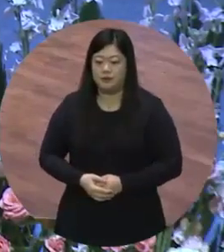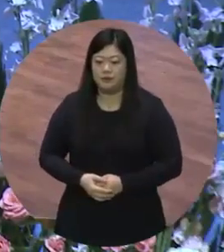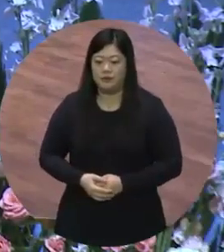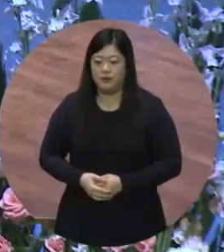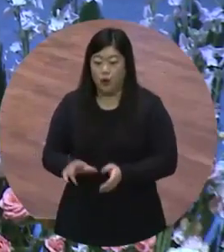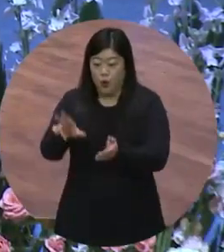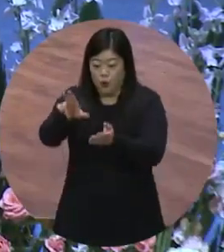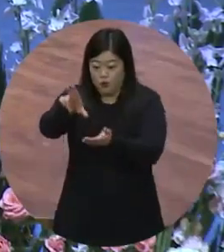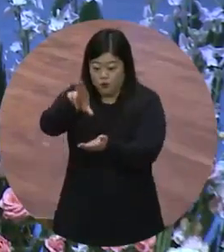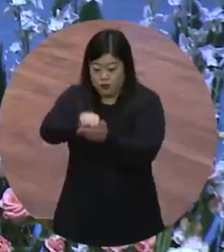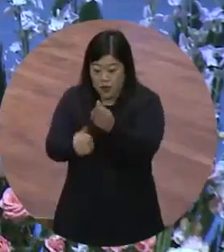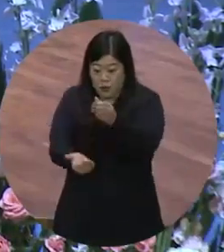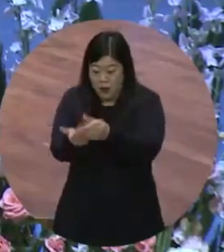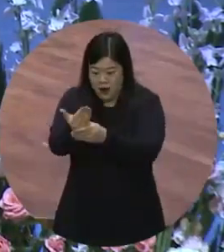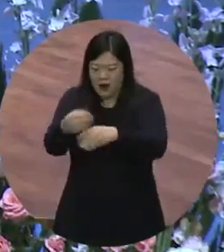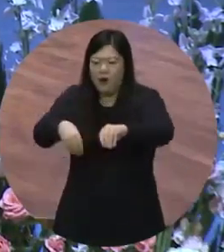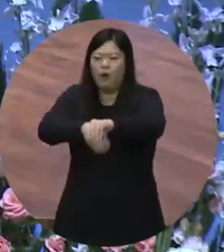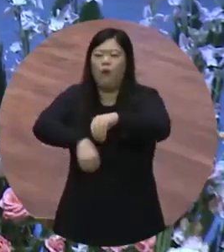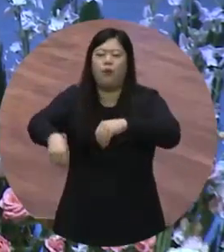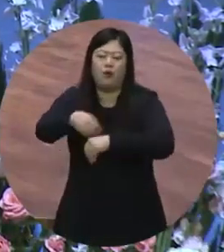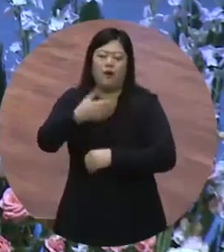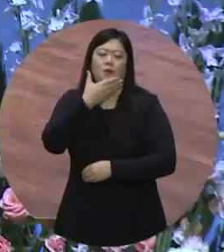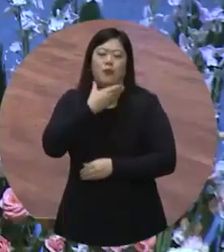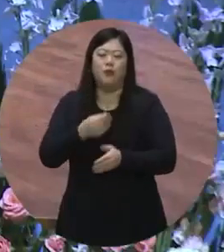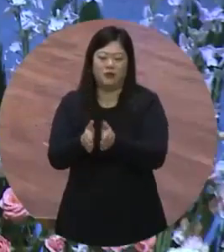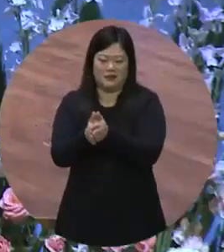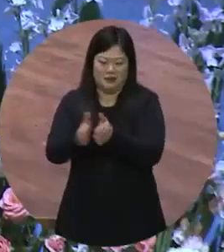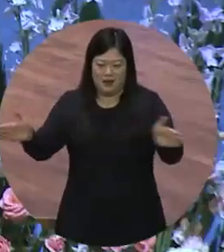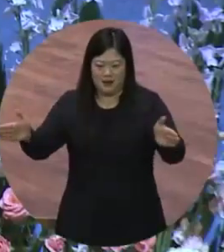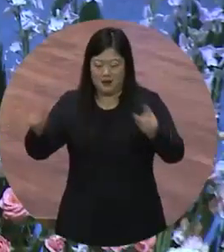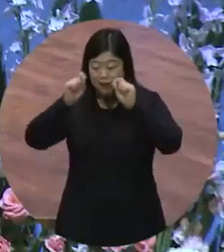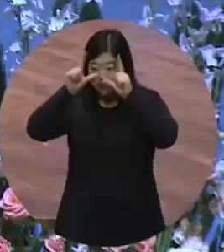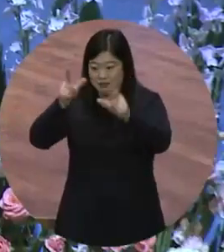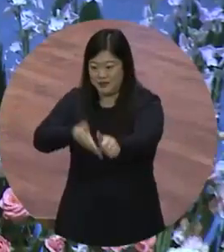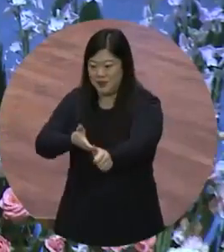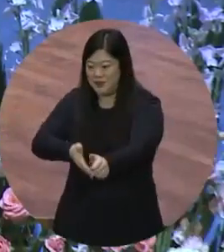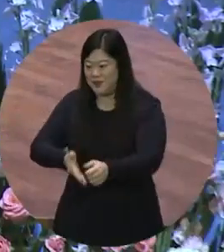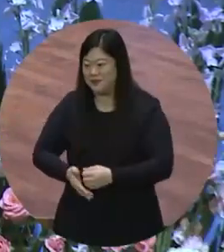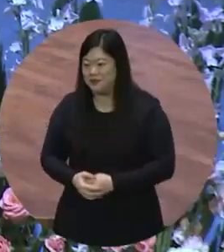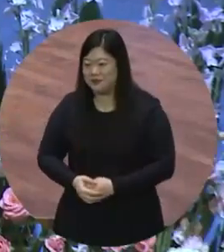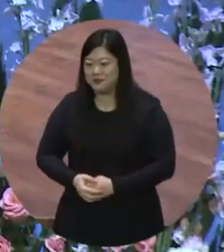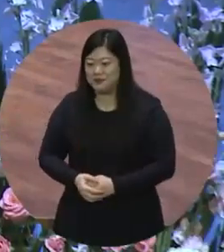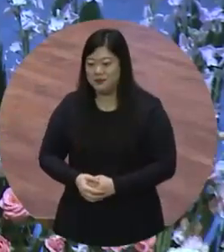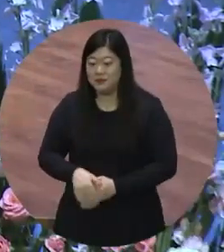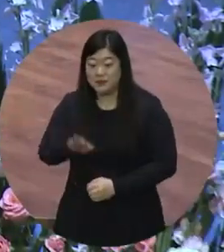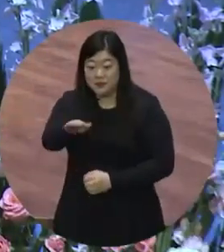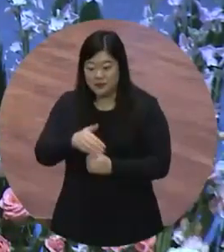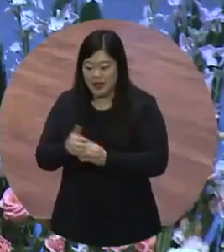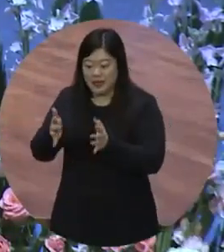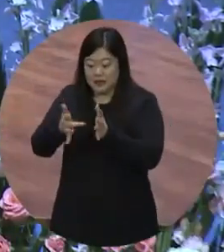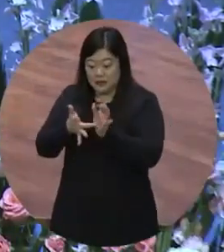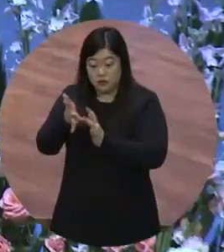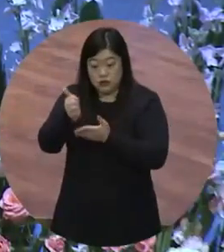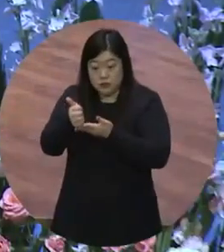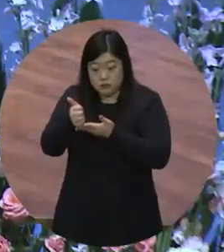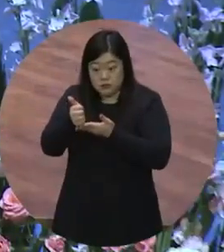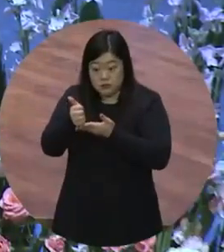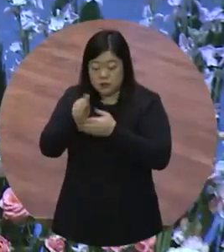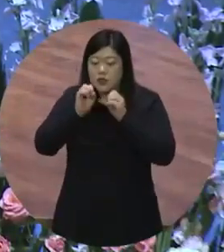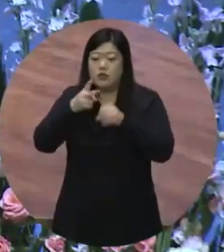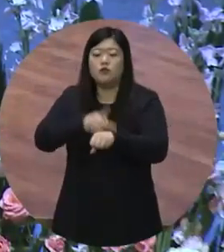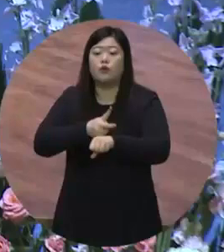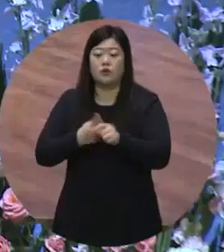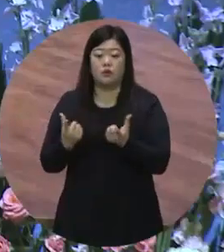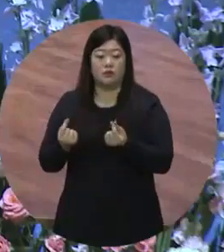줄 믿으시기 바랍니다. 사실은요, 예수님도 이 땅에 선교사로 왔어요.